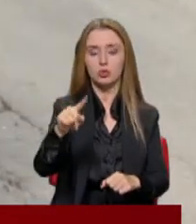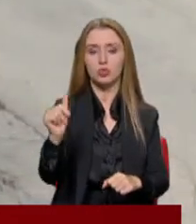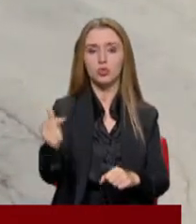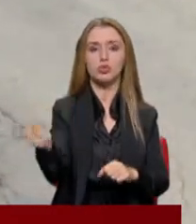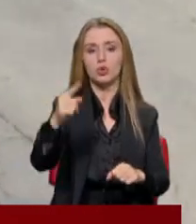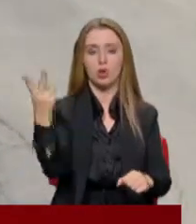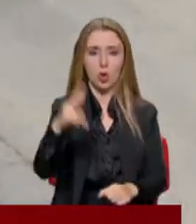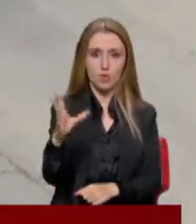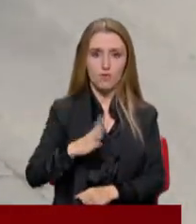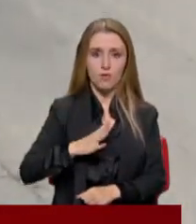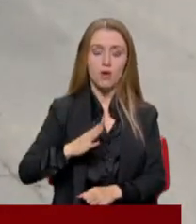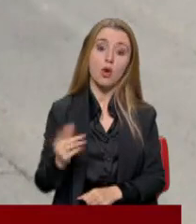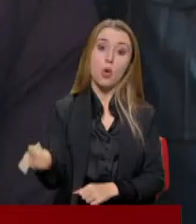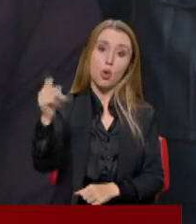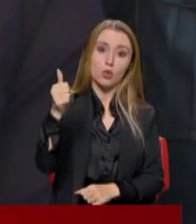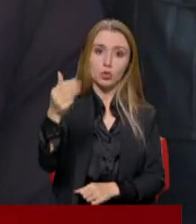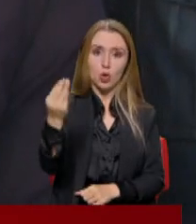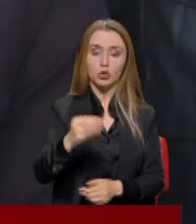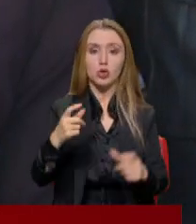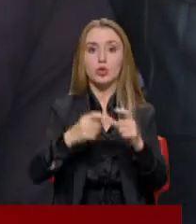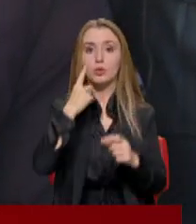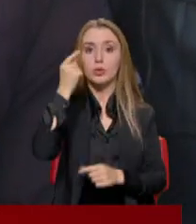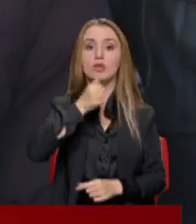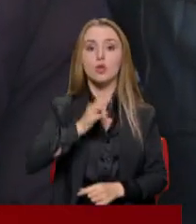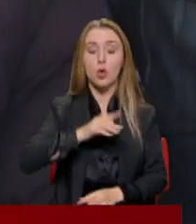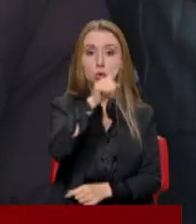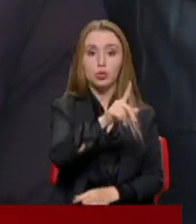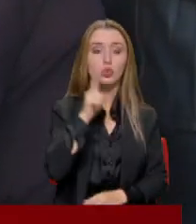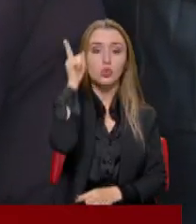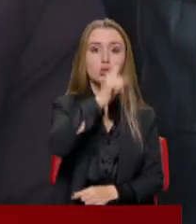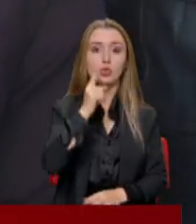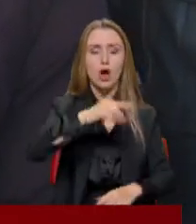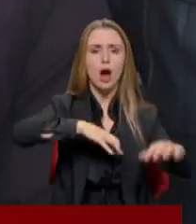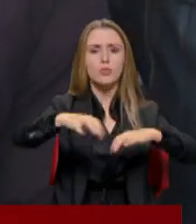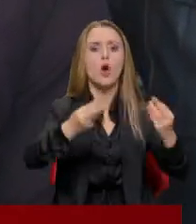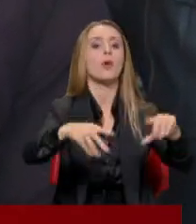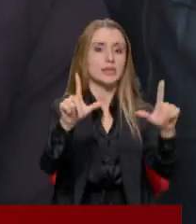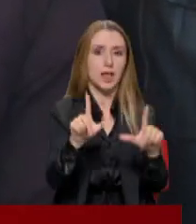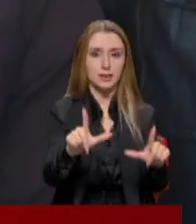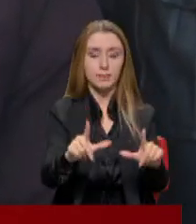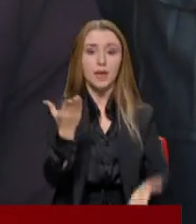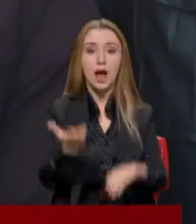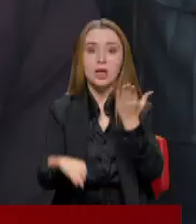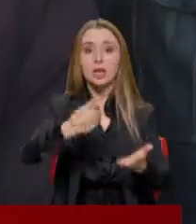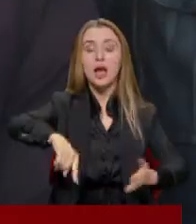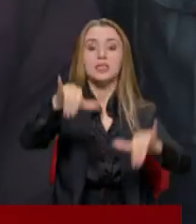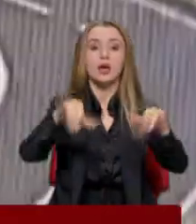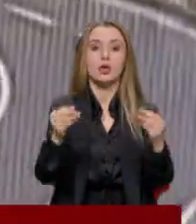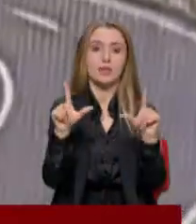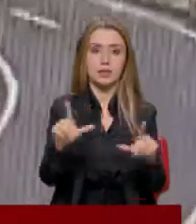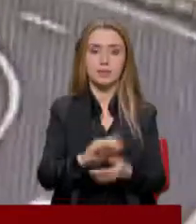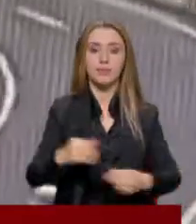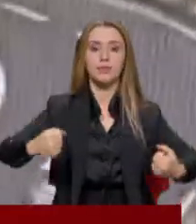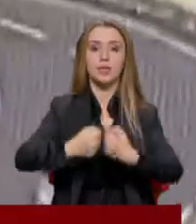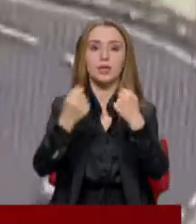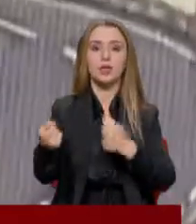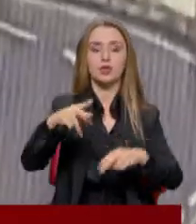savaşını kaybettiği günün ertesi günü Somali cumhurbaşkanının oğlu olması ona bir ayrıcalık tanımaz Adalet herkes için adalettir